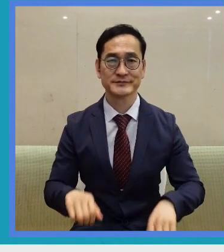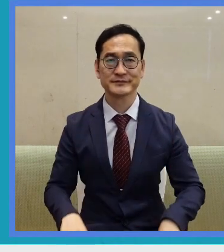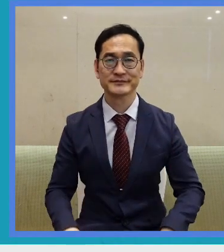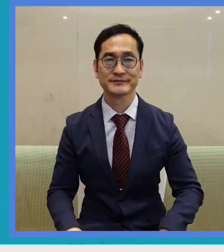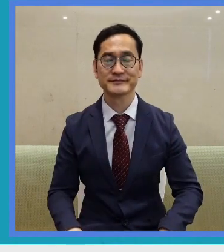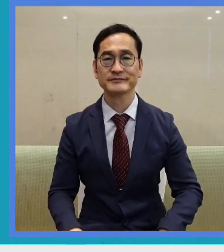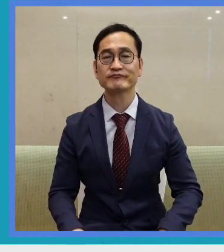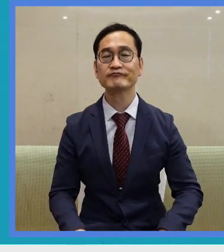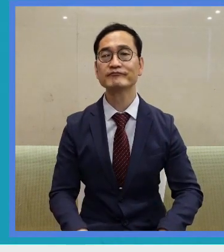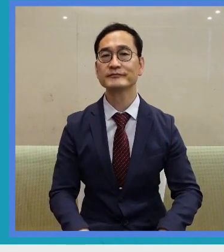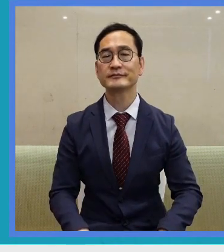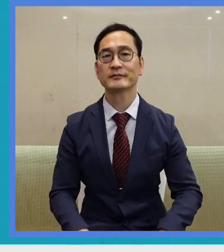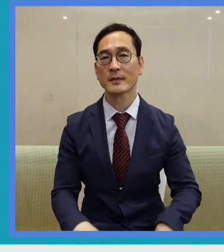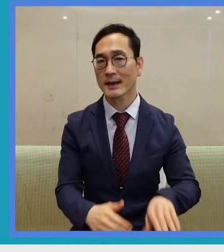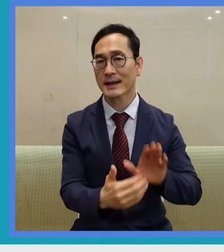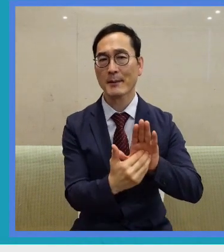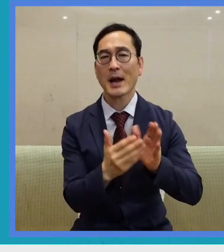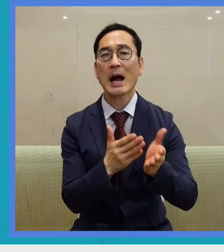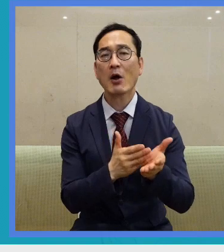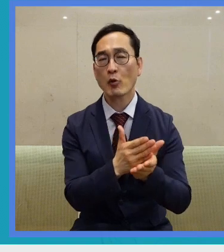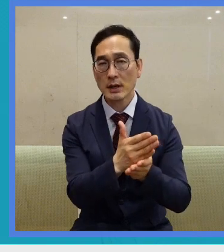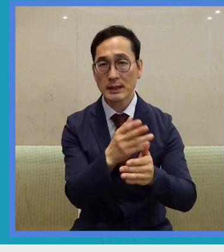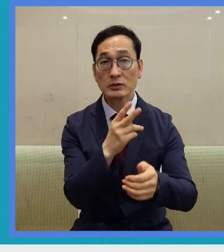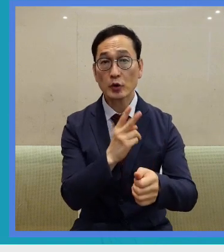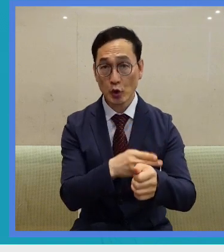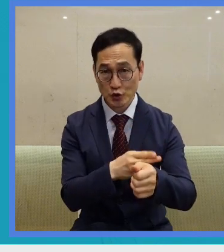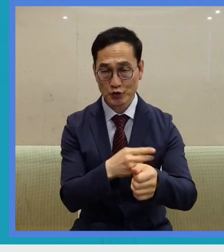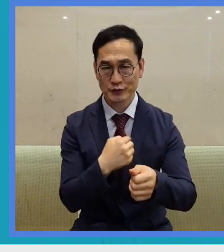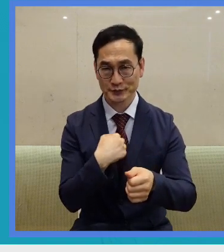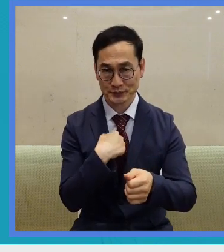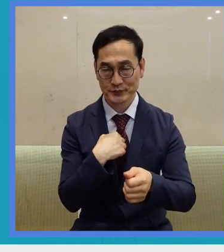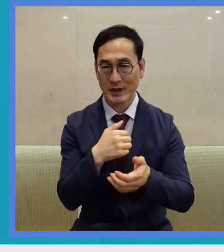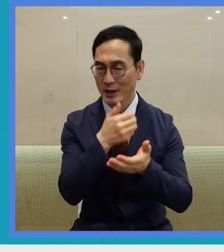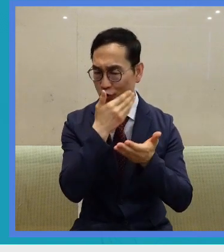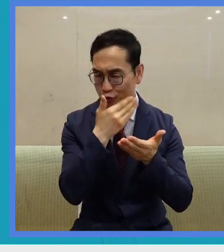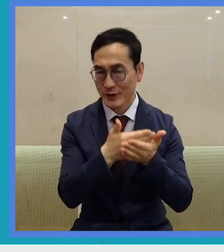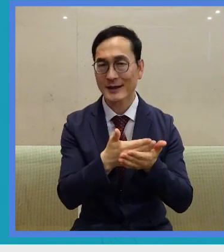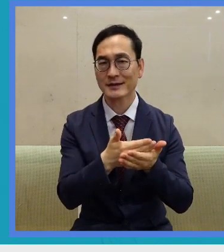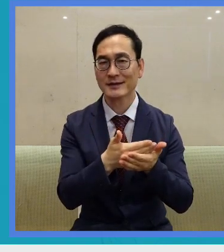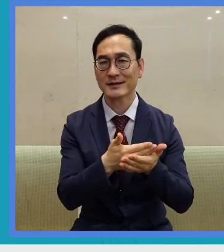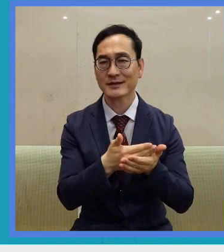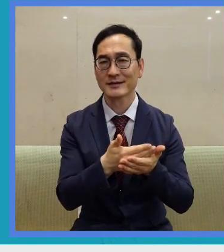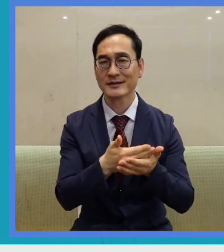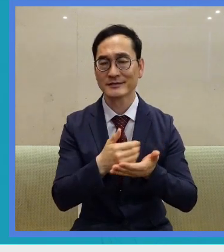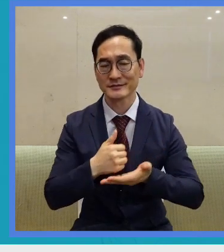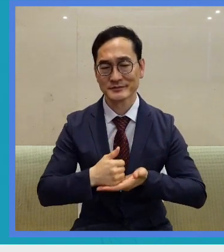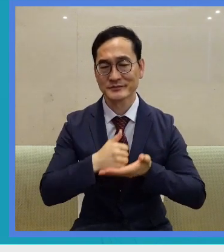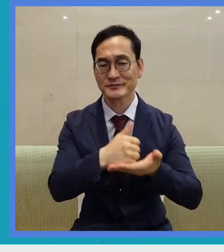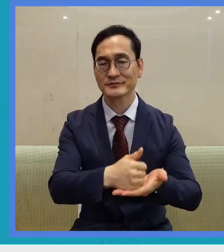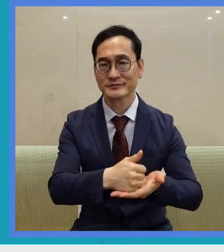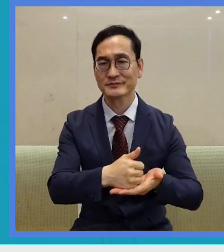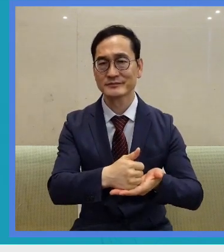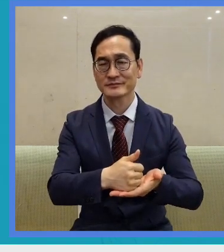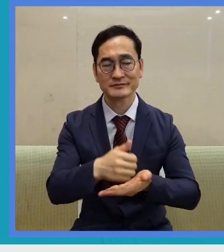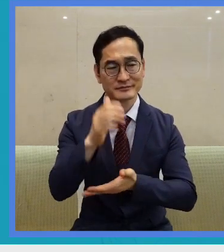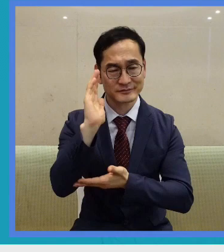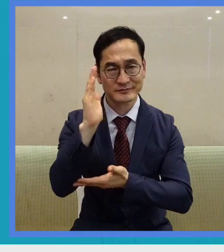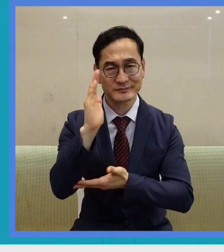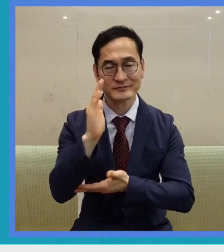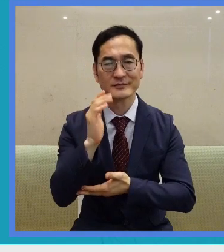연세대학교 의과대학 예방학교실 조교수인 정선재입니다. 이런 귀한 자리에 발표할 수 있게 되어서 정말 영광으로 생각하고